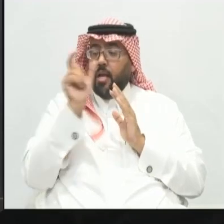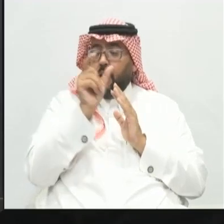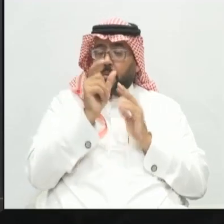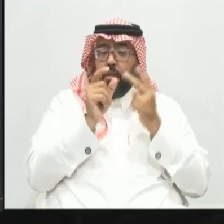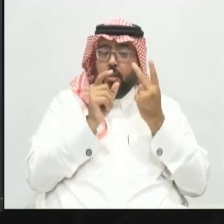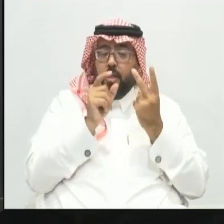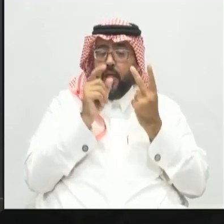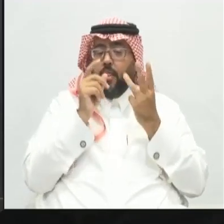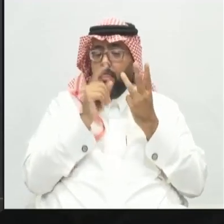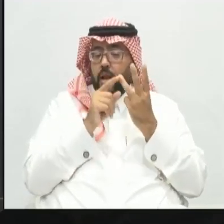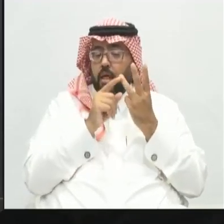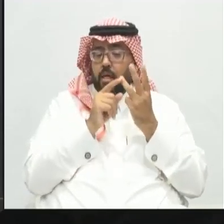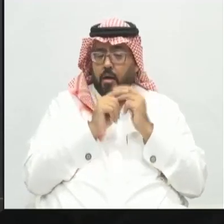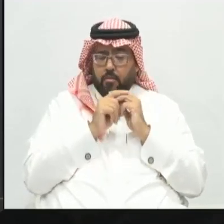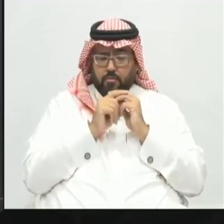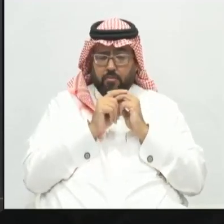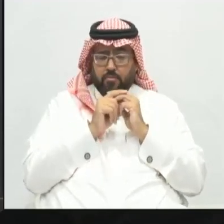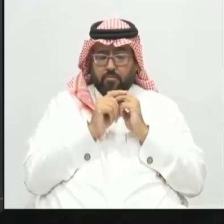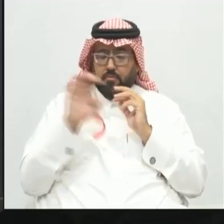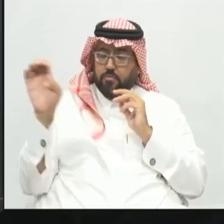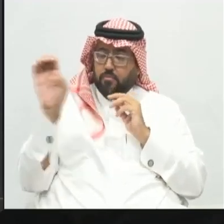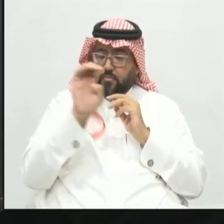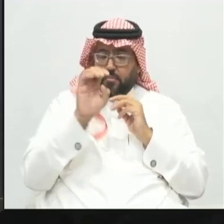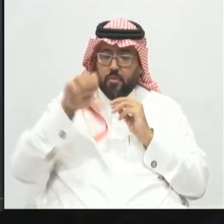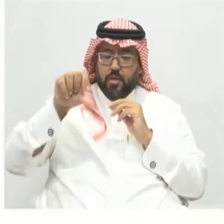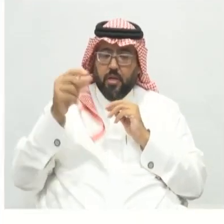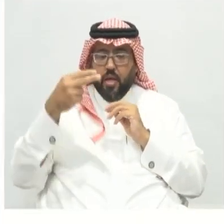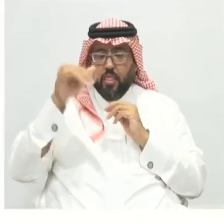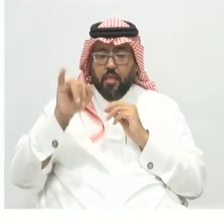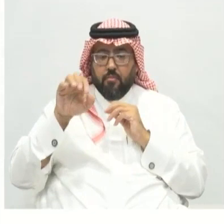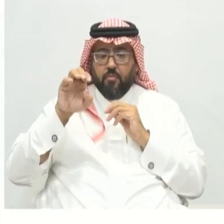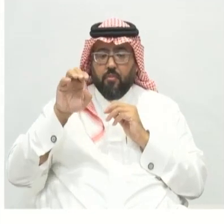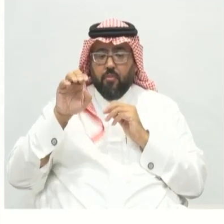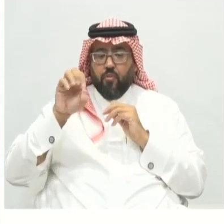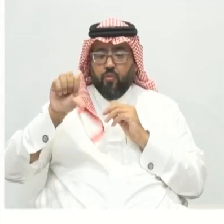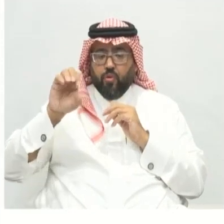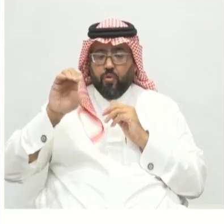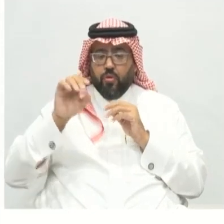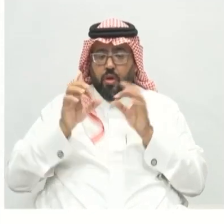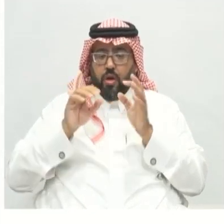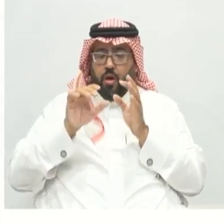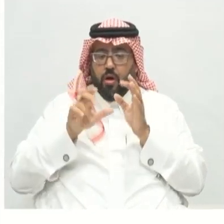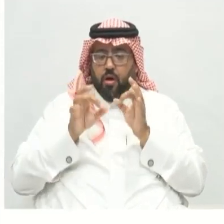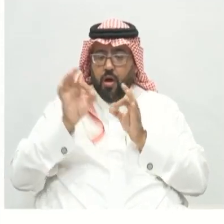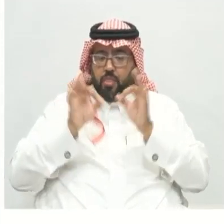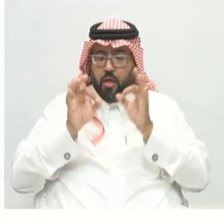ثلاث في في الجمله ان عدم وجود خطه لاداره